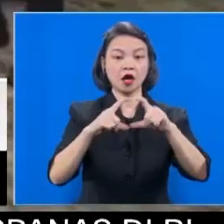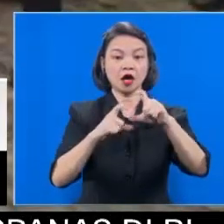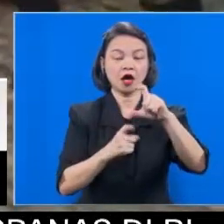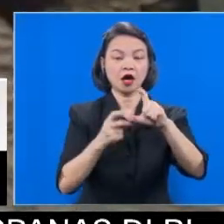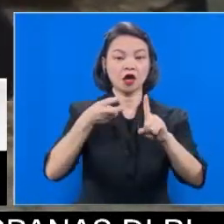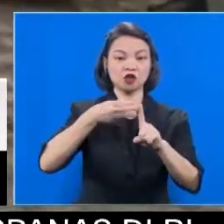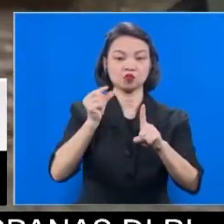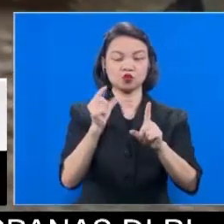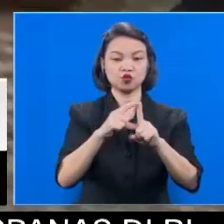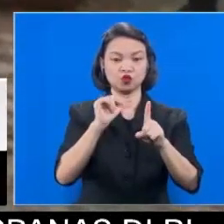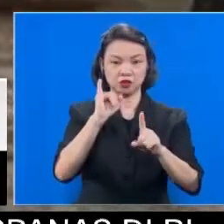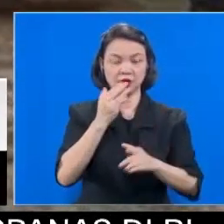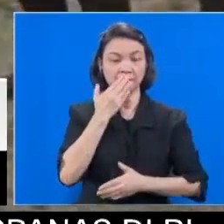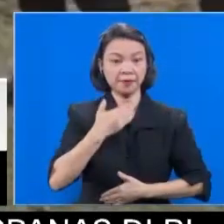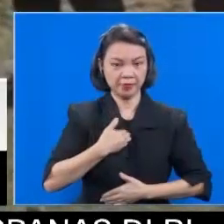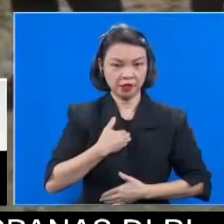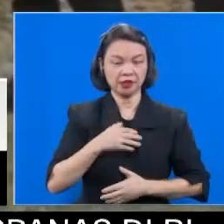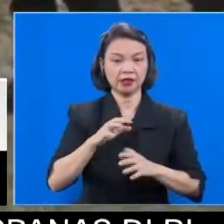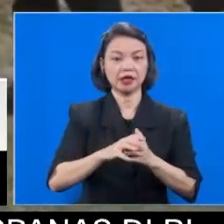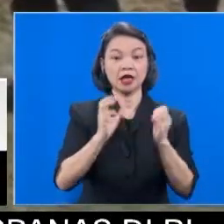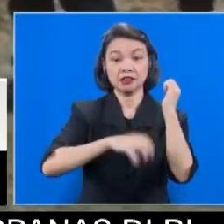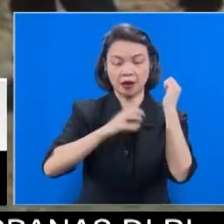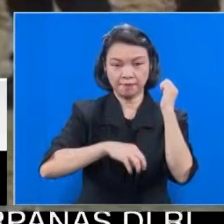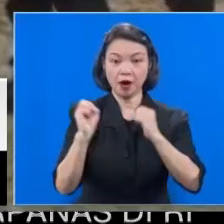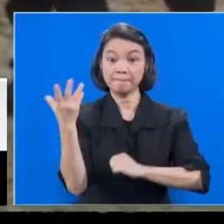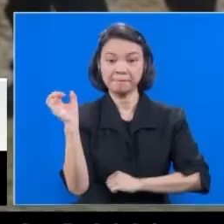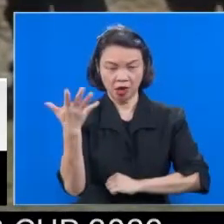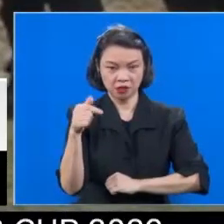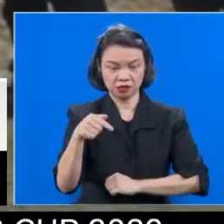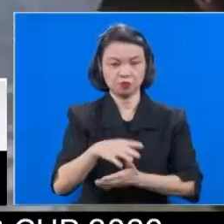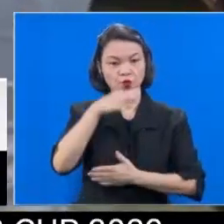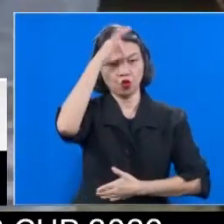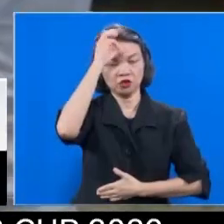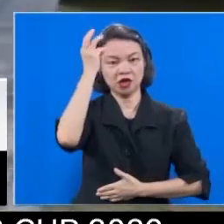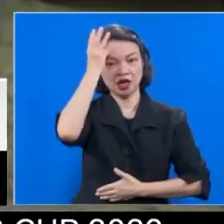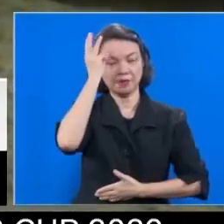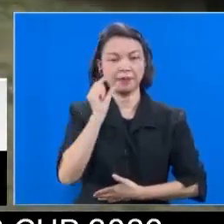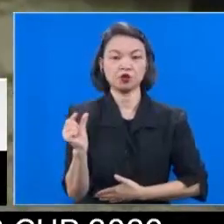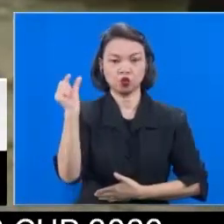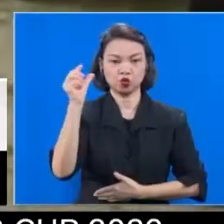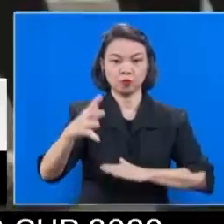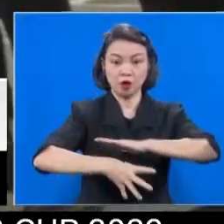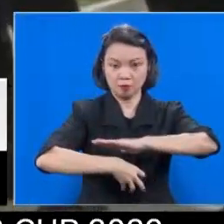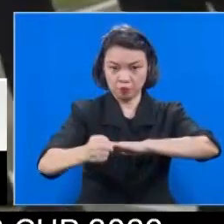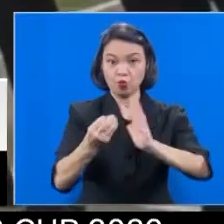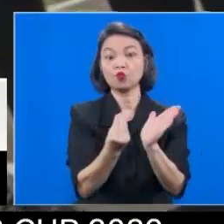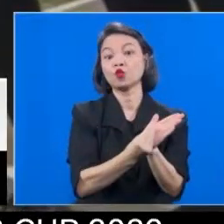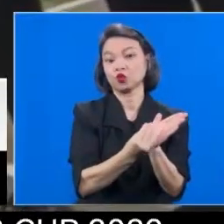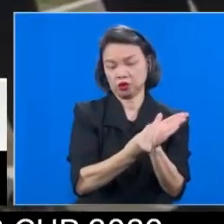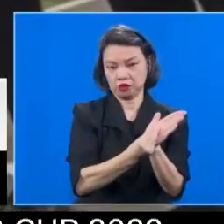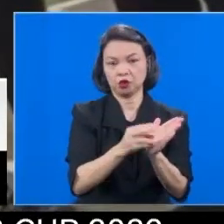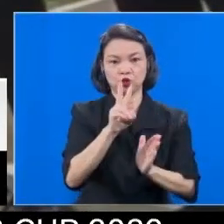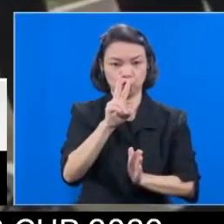pemilik tambang emas dan empat orang pekerjanya dalam penanganan kasus ini Polda Kalimantan Utara menyita sejumlah barang bukti diantaranya